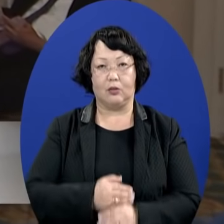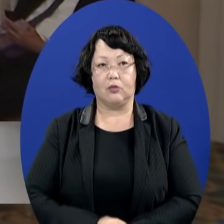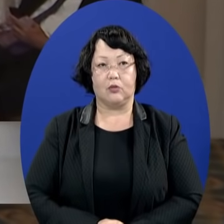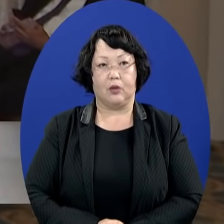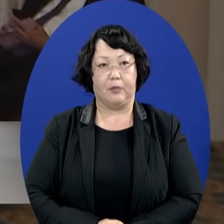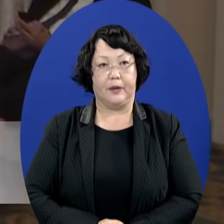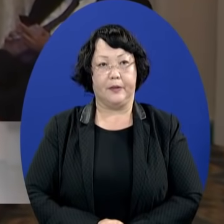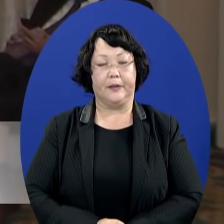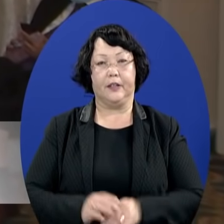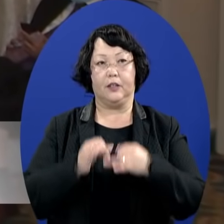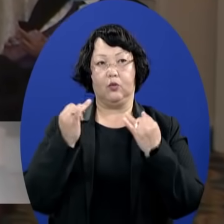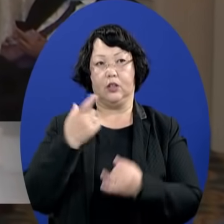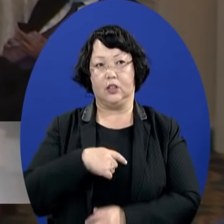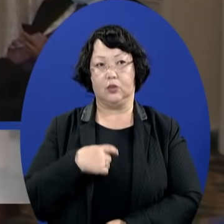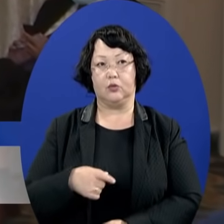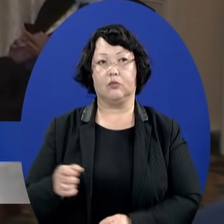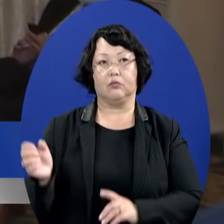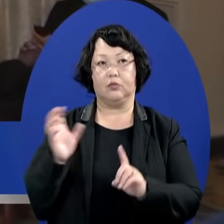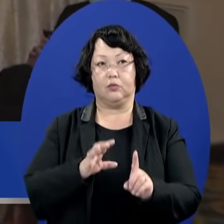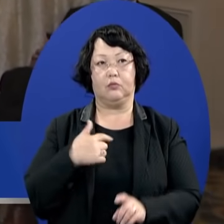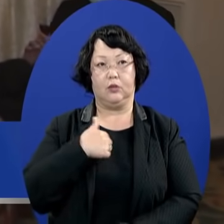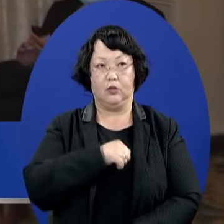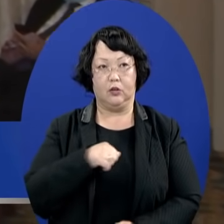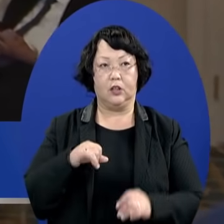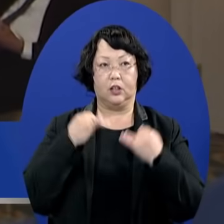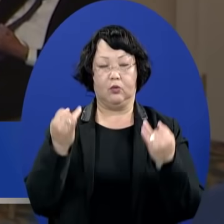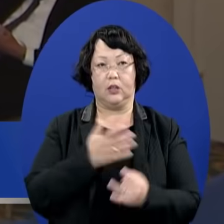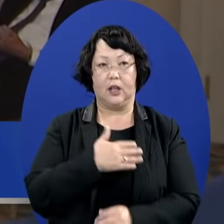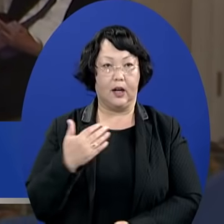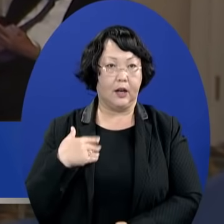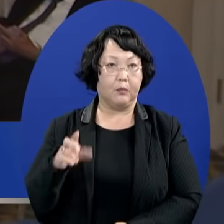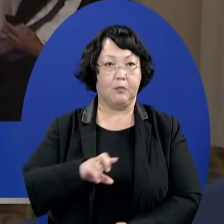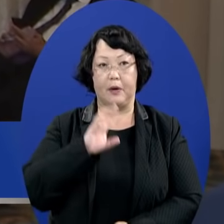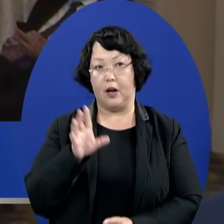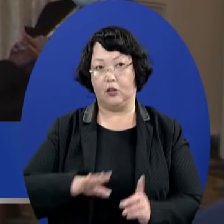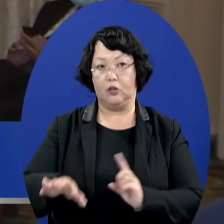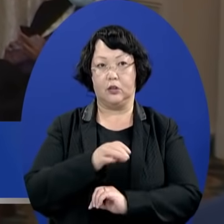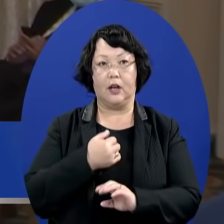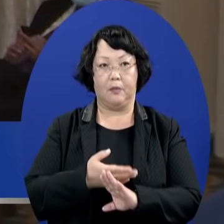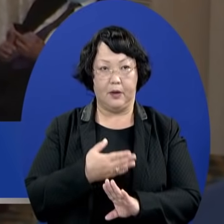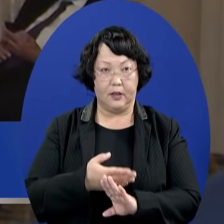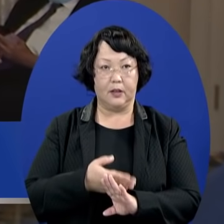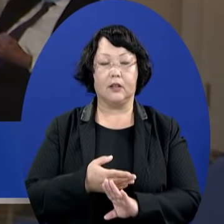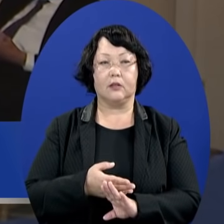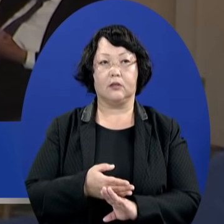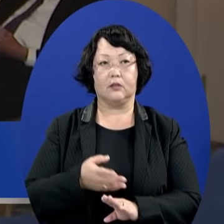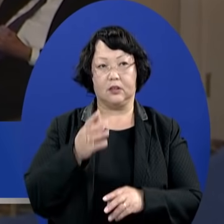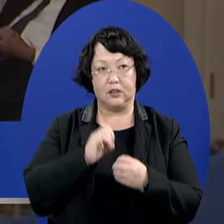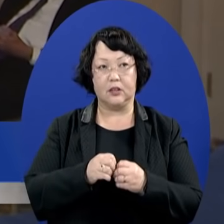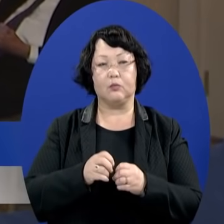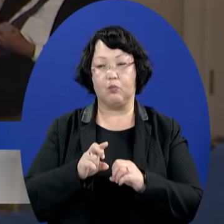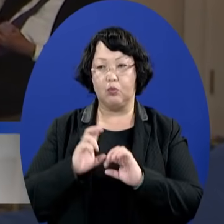гишүүдийн хамт миний их хурлын дарагт байгаль орчныг хамгаалах энэ бүлийг байгуулах хүсэлтээ